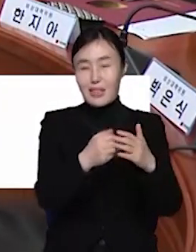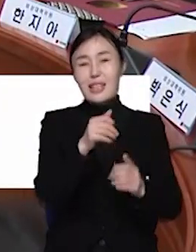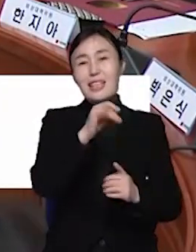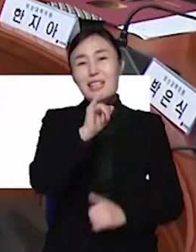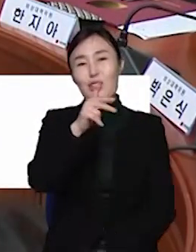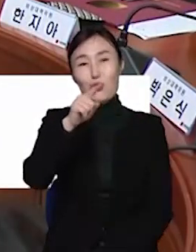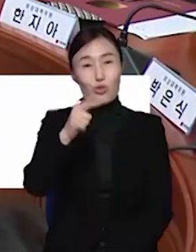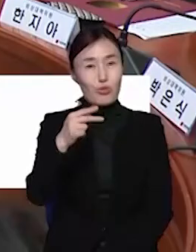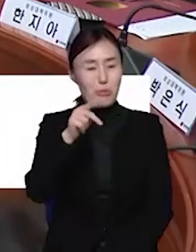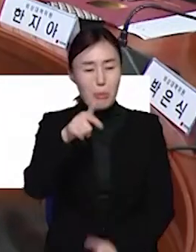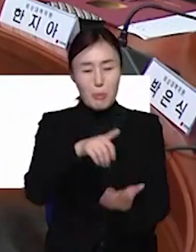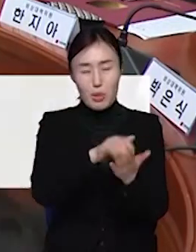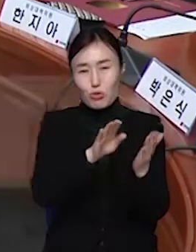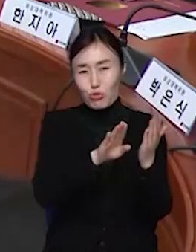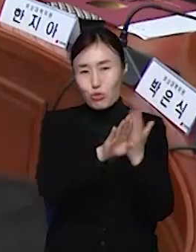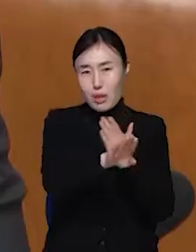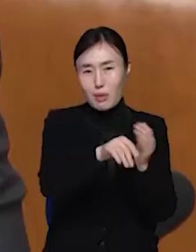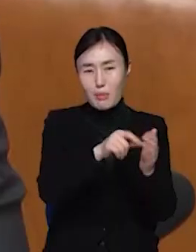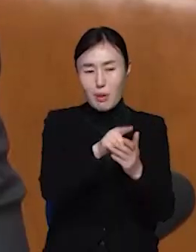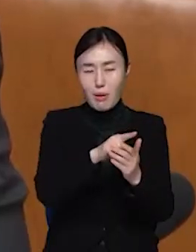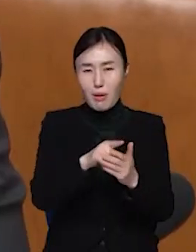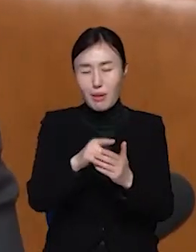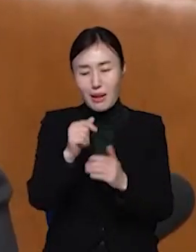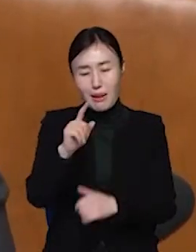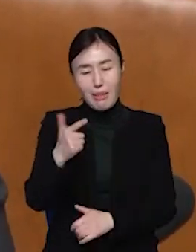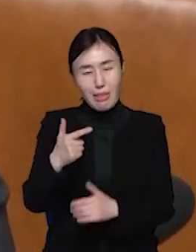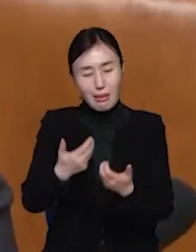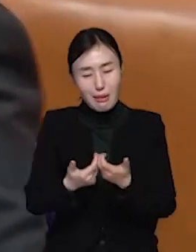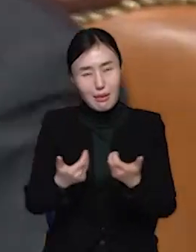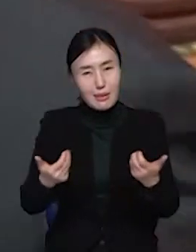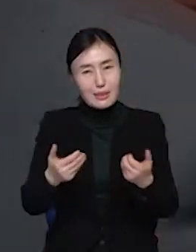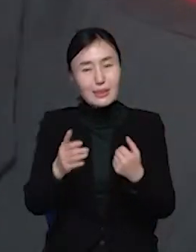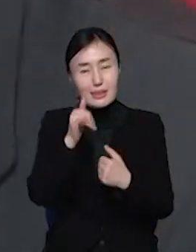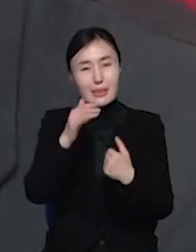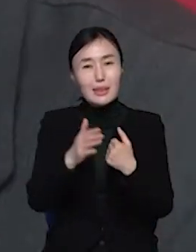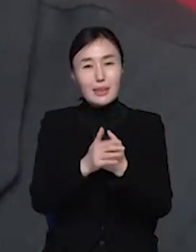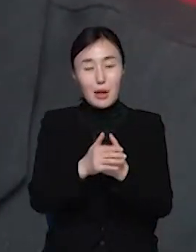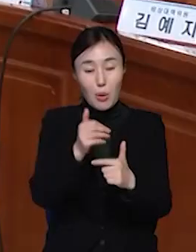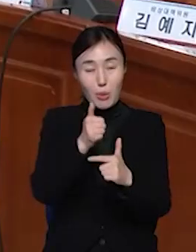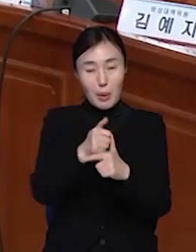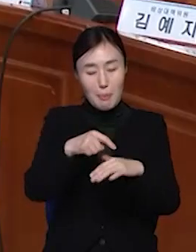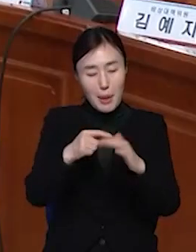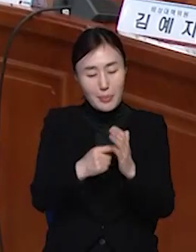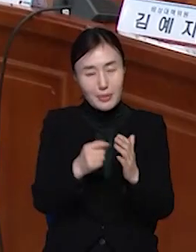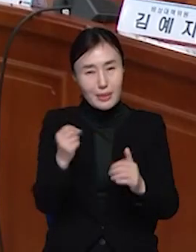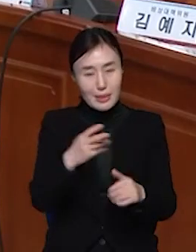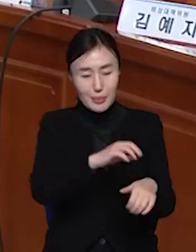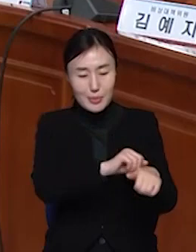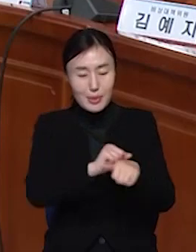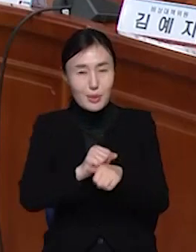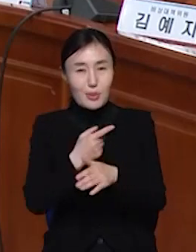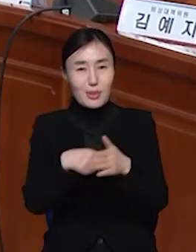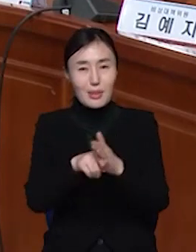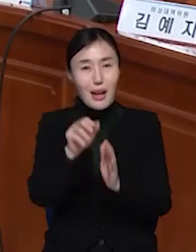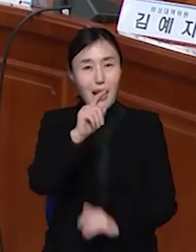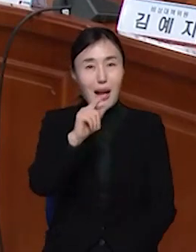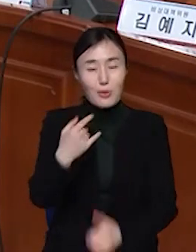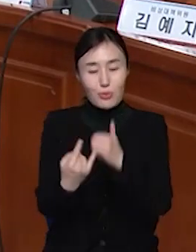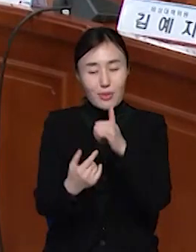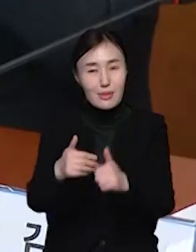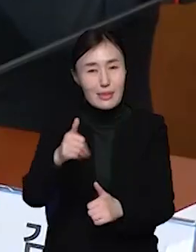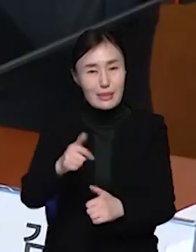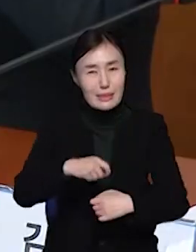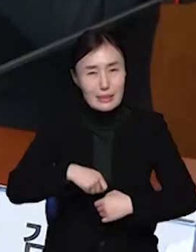호남 민심에서 더욱 멀어진 상황입니다. 싸늘하게 식어버린 호남 민심을 되돌릴 만큼 한동훈